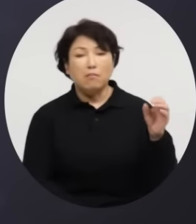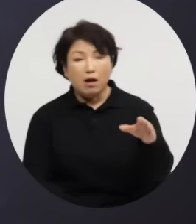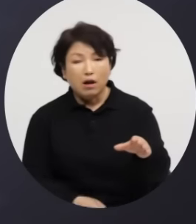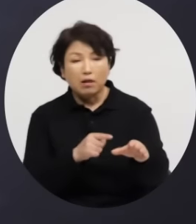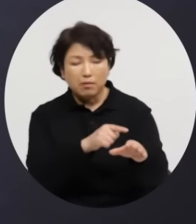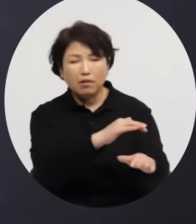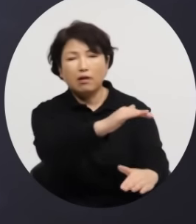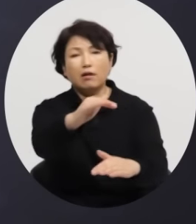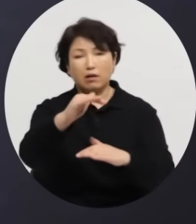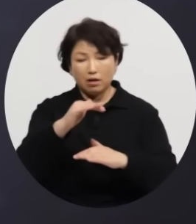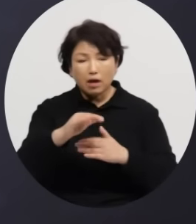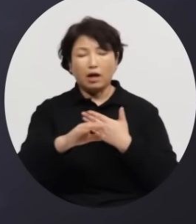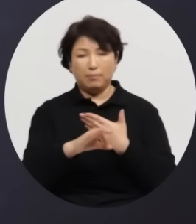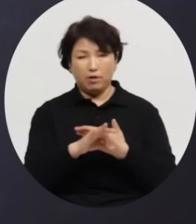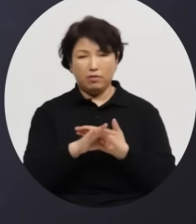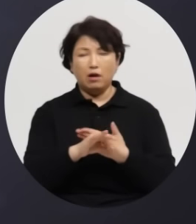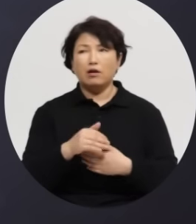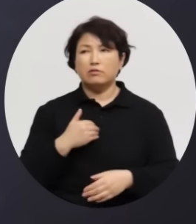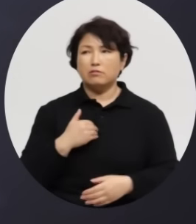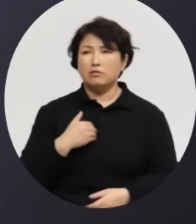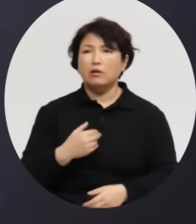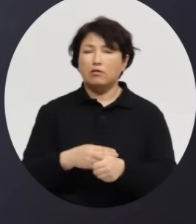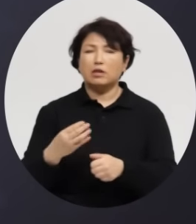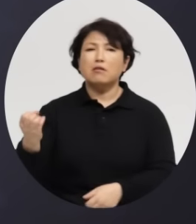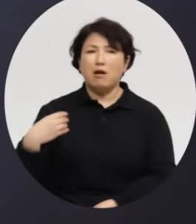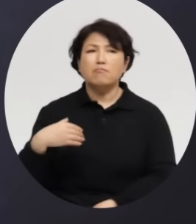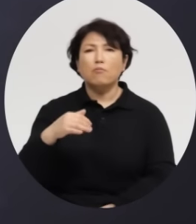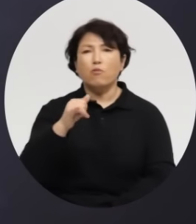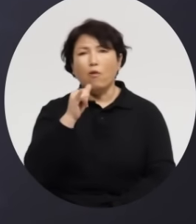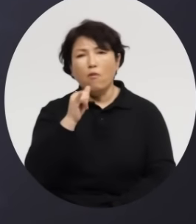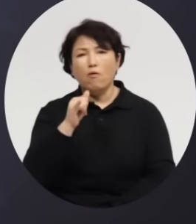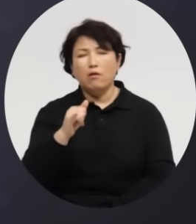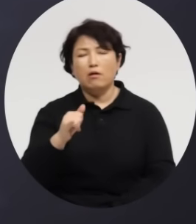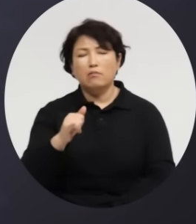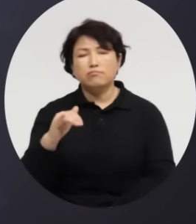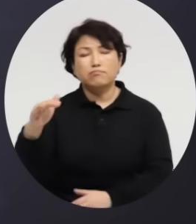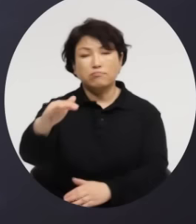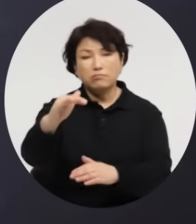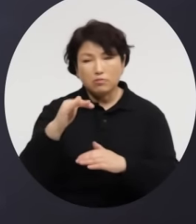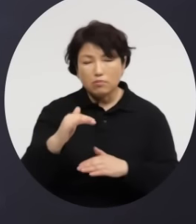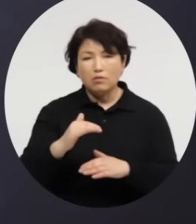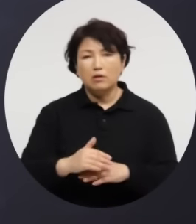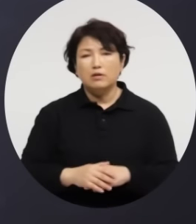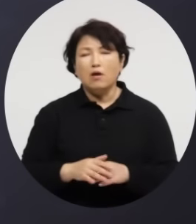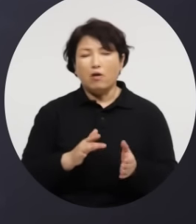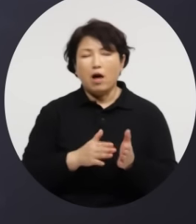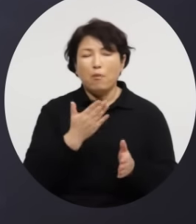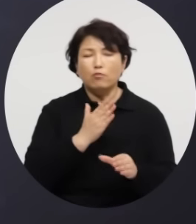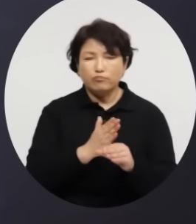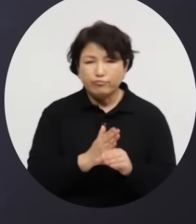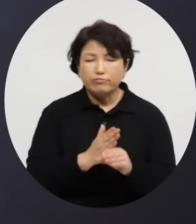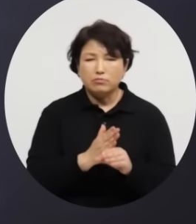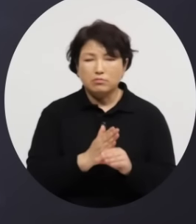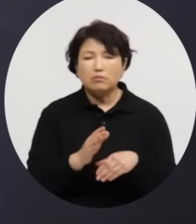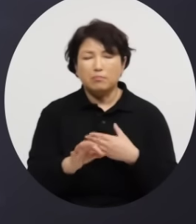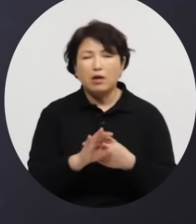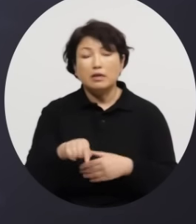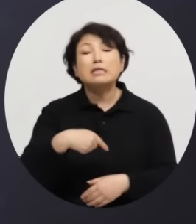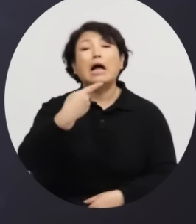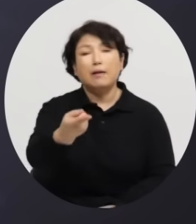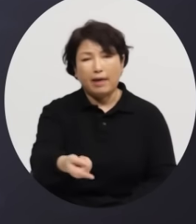이래 말합디다. 이 정도 치료를 받았습니다. 그러면 이제 그 다음 내가 자가치료, 자기가 자기를 치료하는 것을